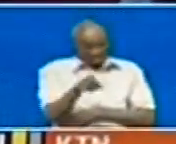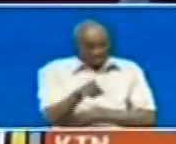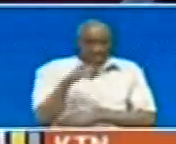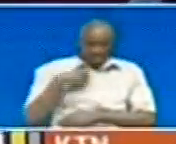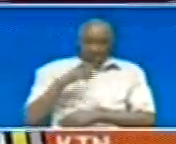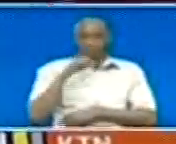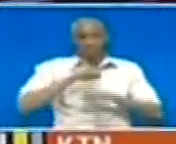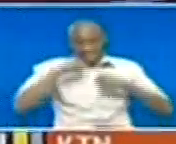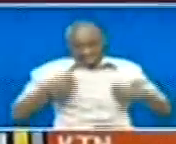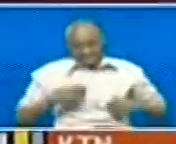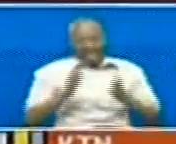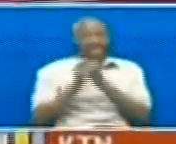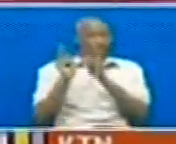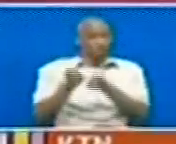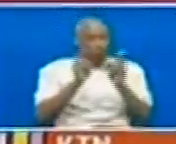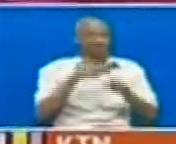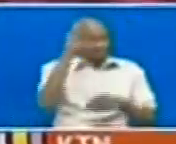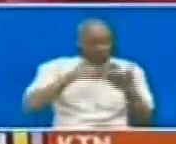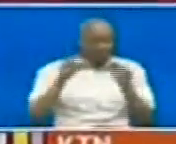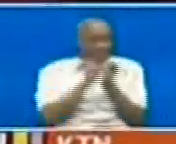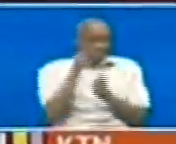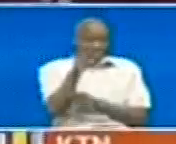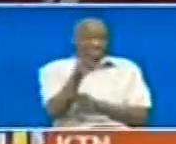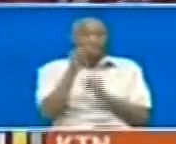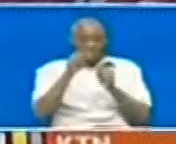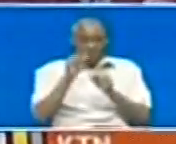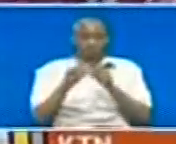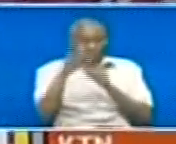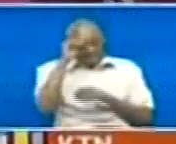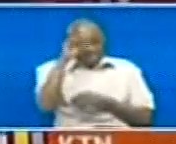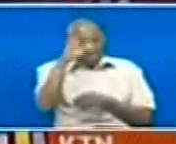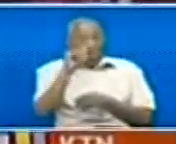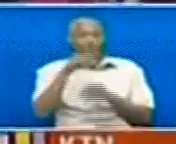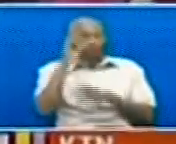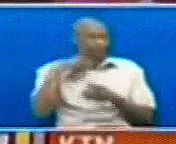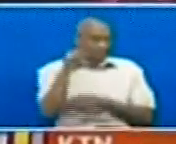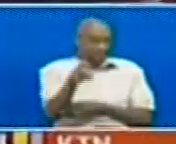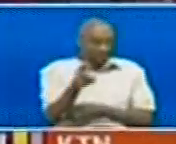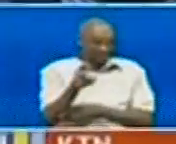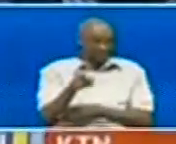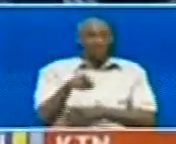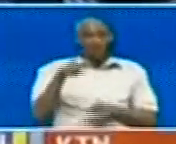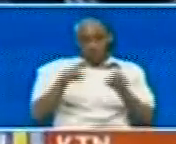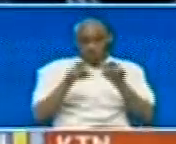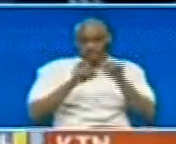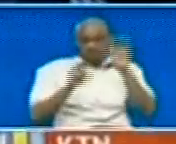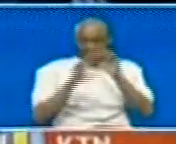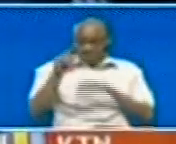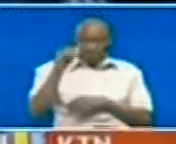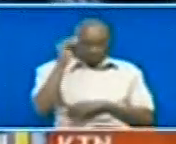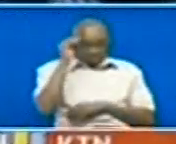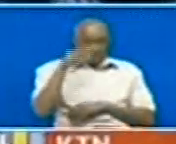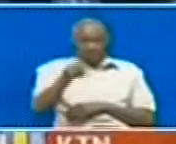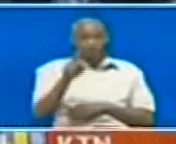kutoka Uchina na Norway wiki ijayo ili kupata mafunzo zaidi. Daktari Wario pia alipokea timu ya voliboli ya